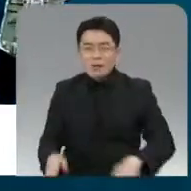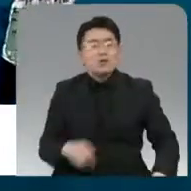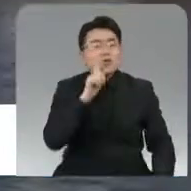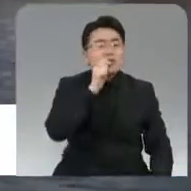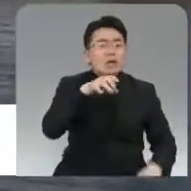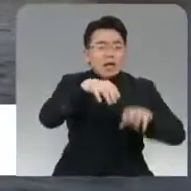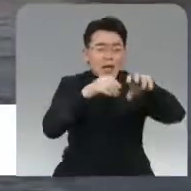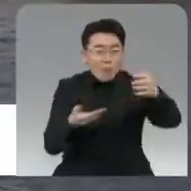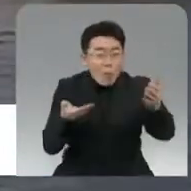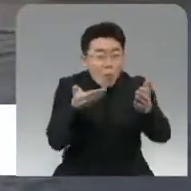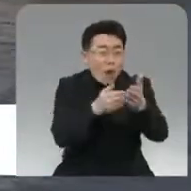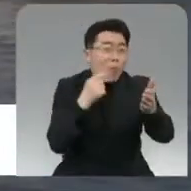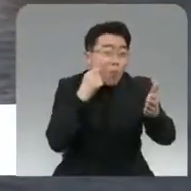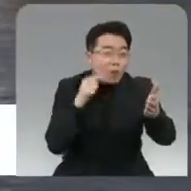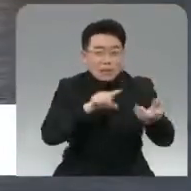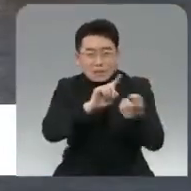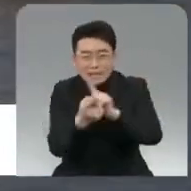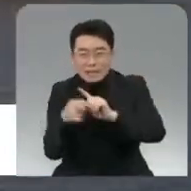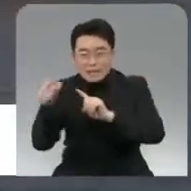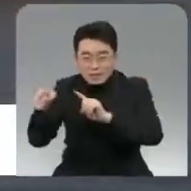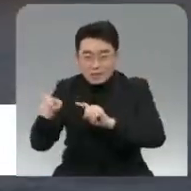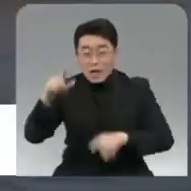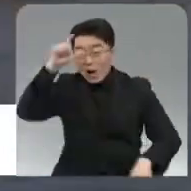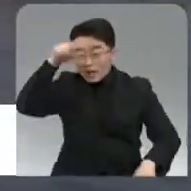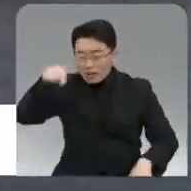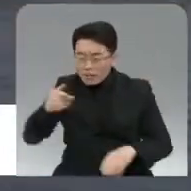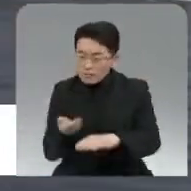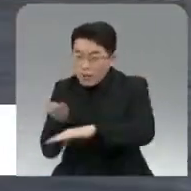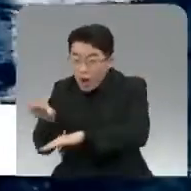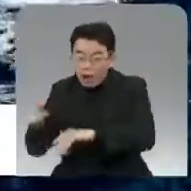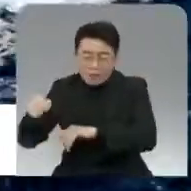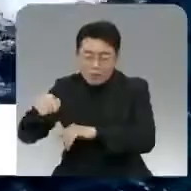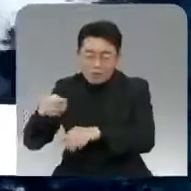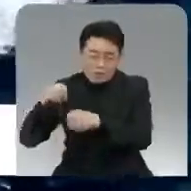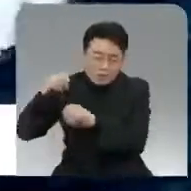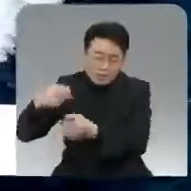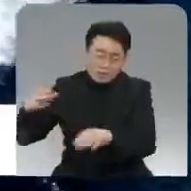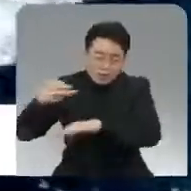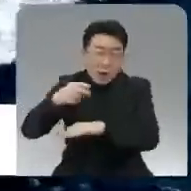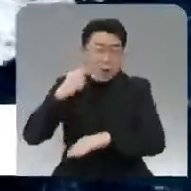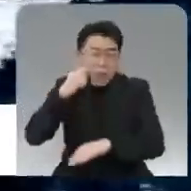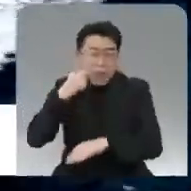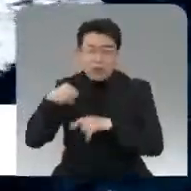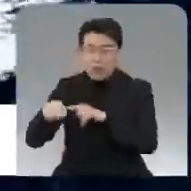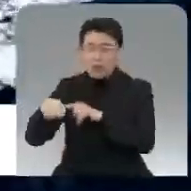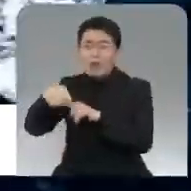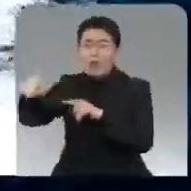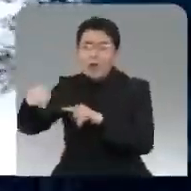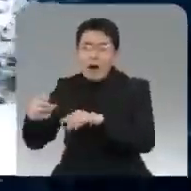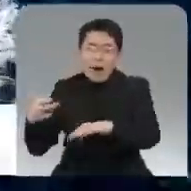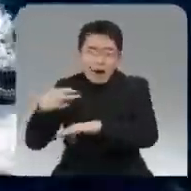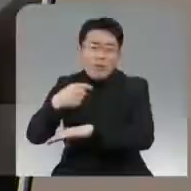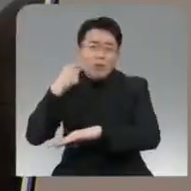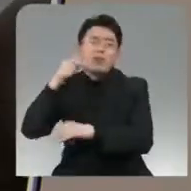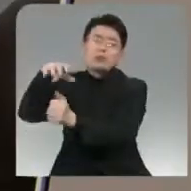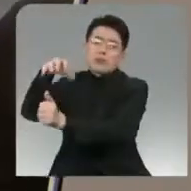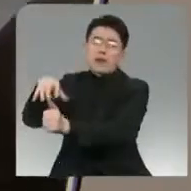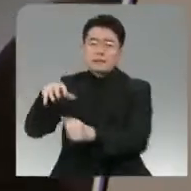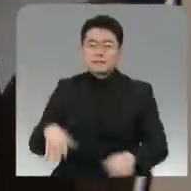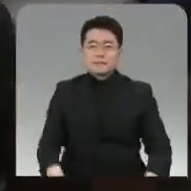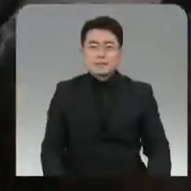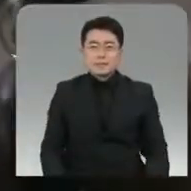тысяч долларов за экспорт причина в том что россия отключен от системы межбанковских платежей свифт